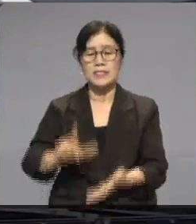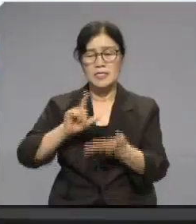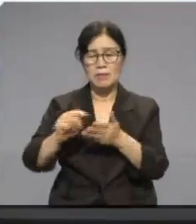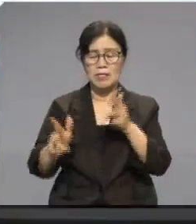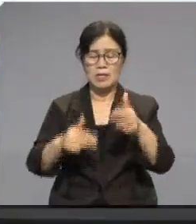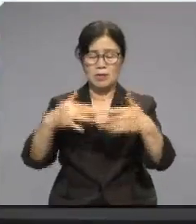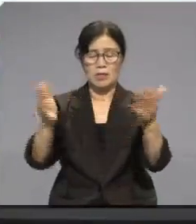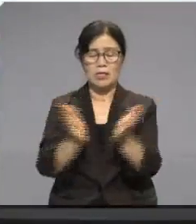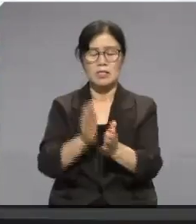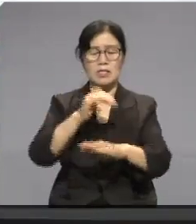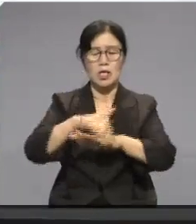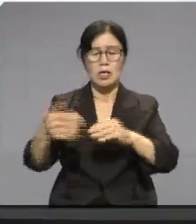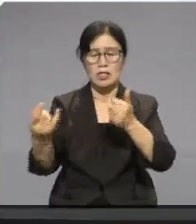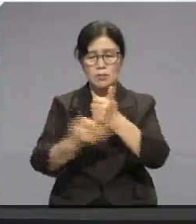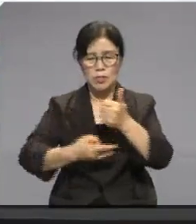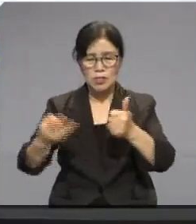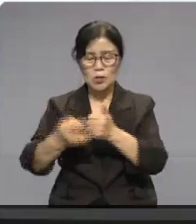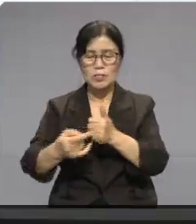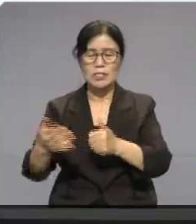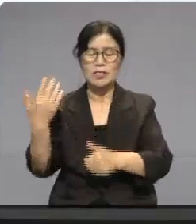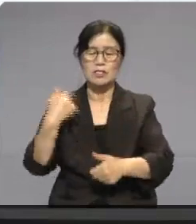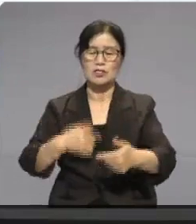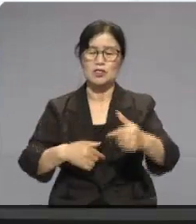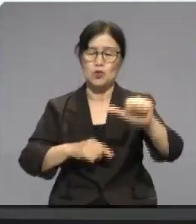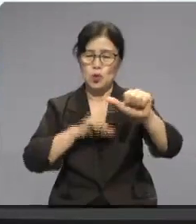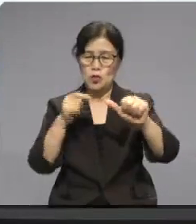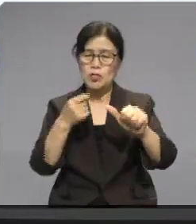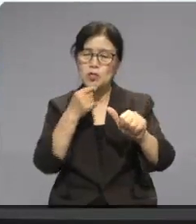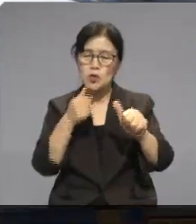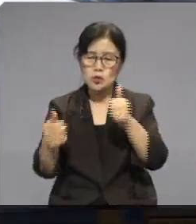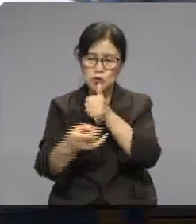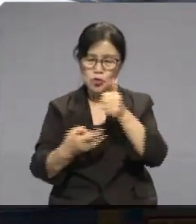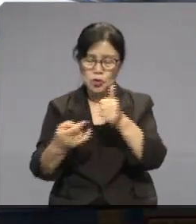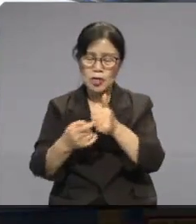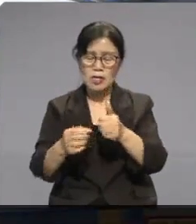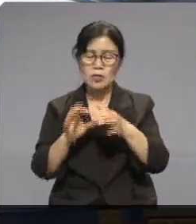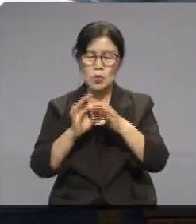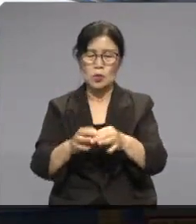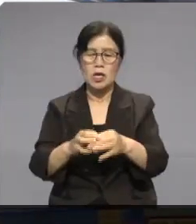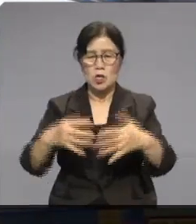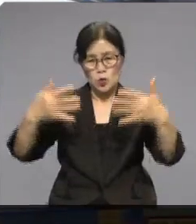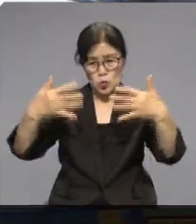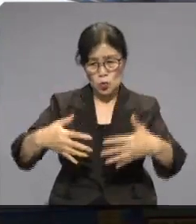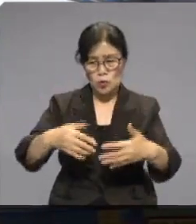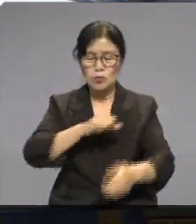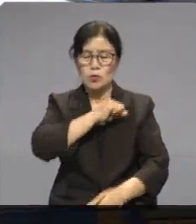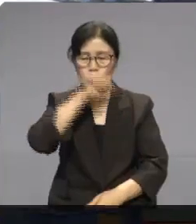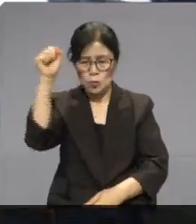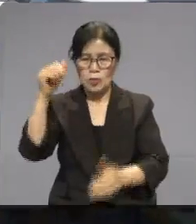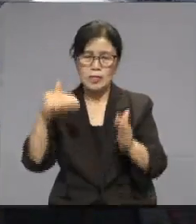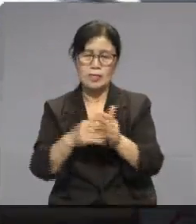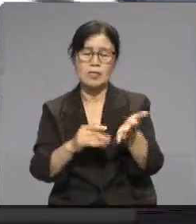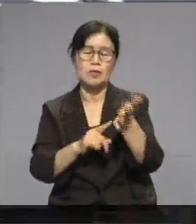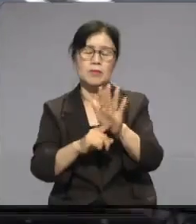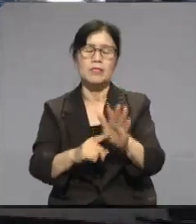지방산업단지 계획 심의위원회와 지난달 소위원회를 거쳐 조성 계획이 조건부 통과됐다고